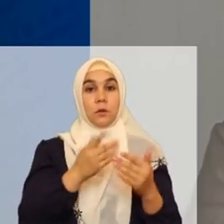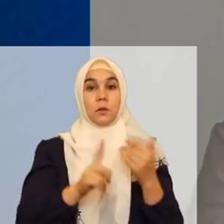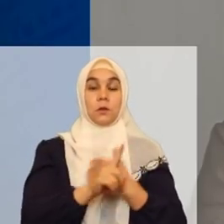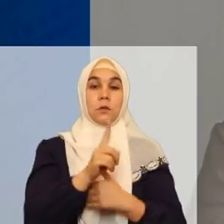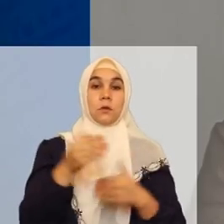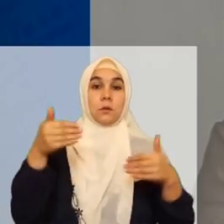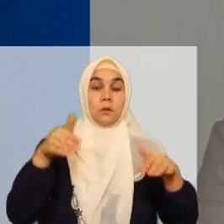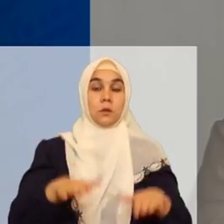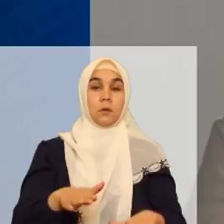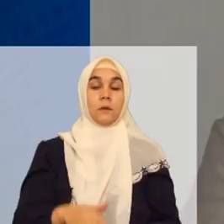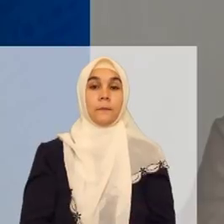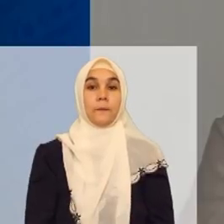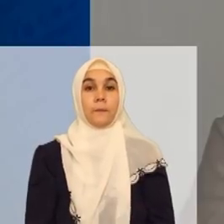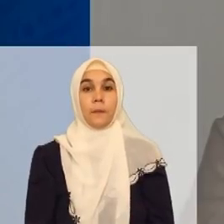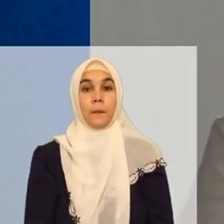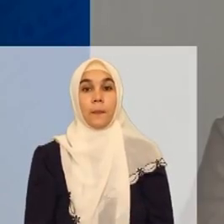o'tkazdik.